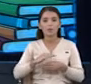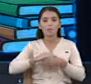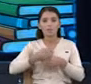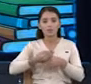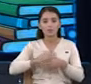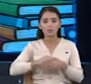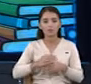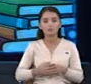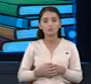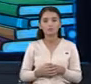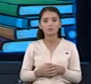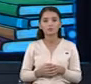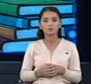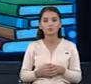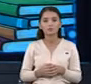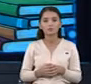пенал,